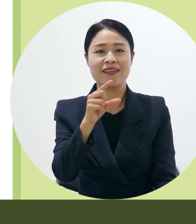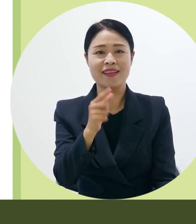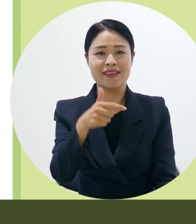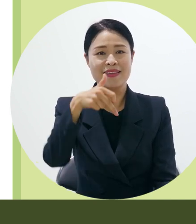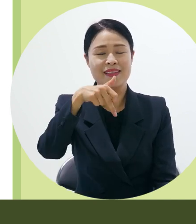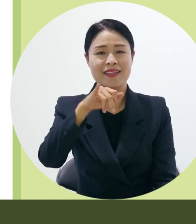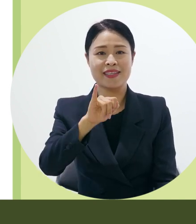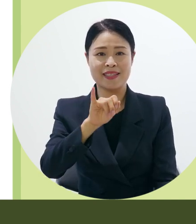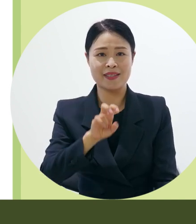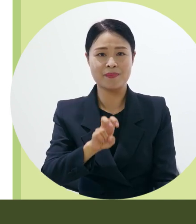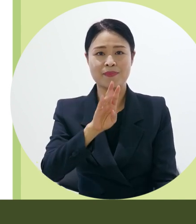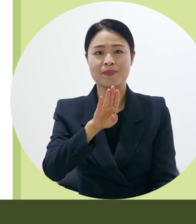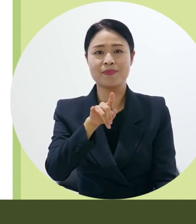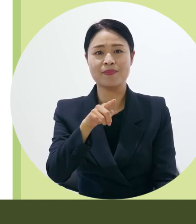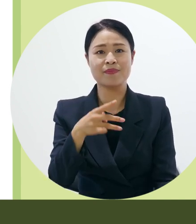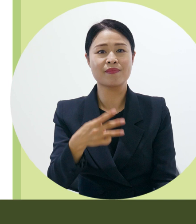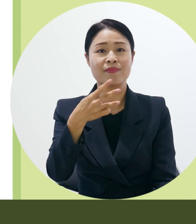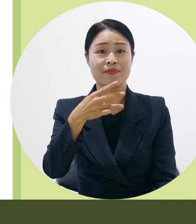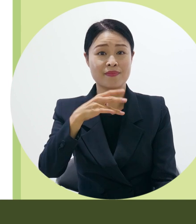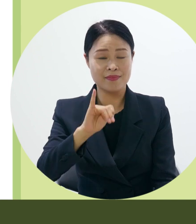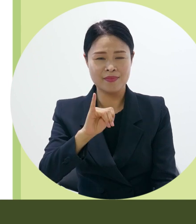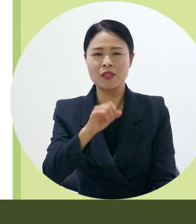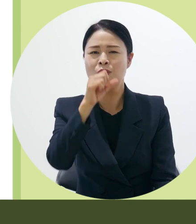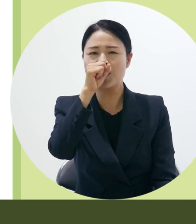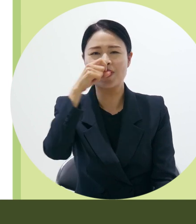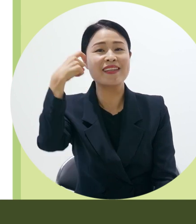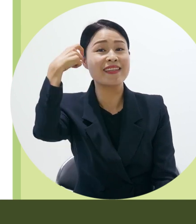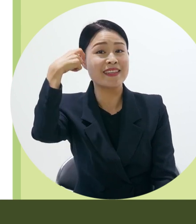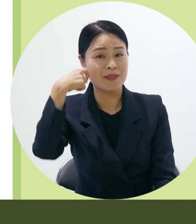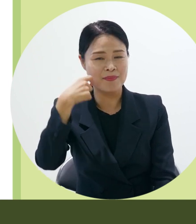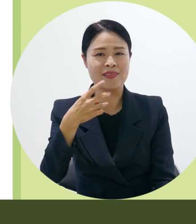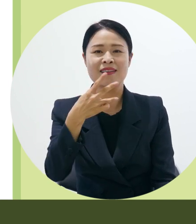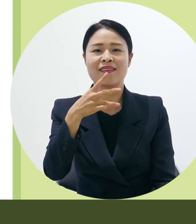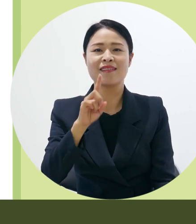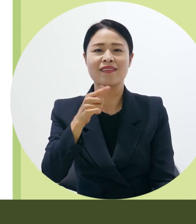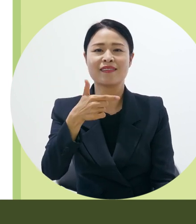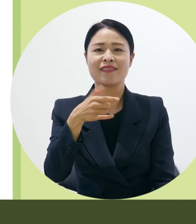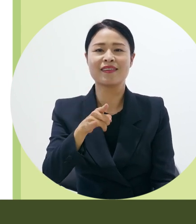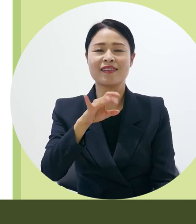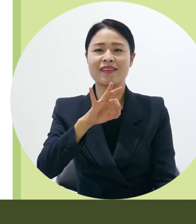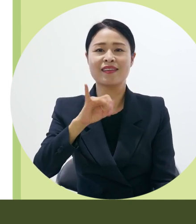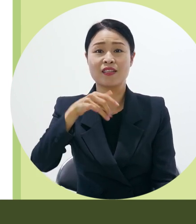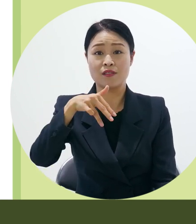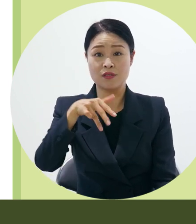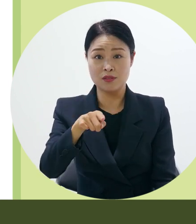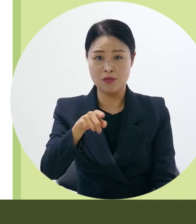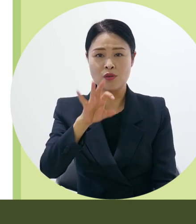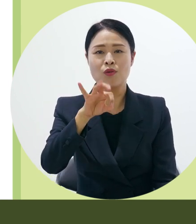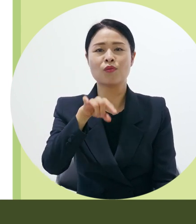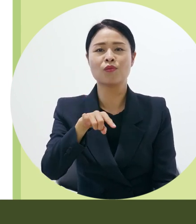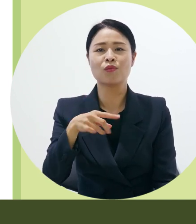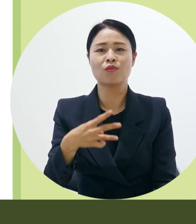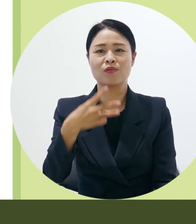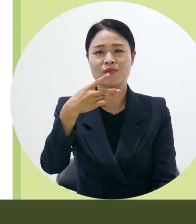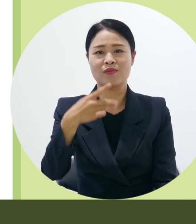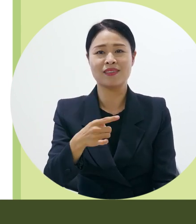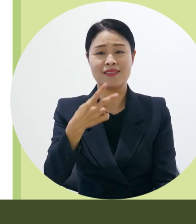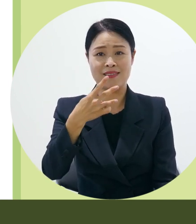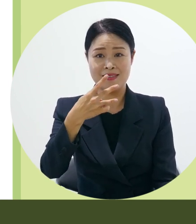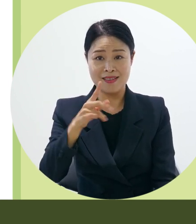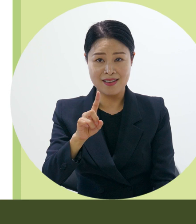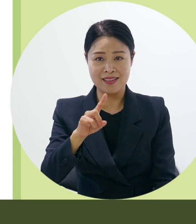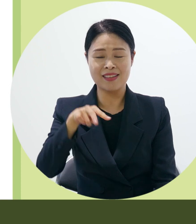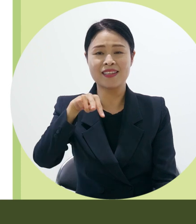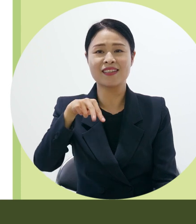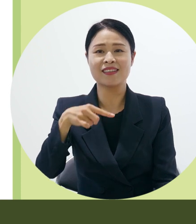3. 동아제약의 템포 레귤러. 4. 유한 킴벌리의 좋은 느낌